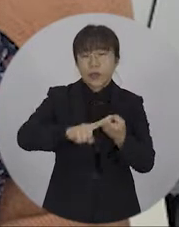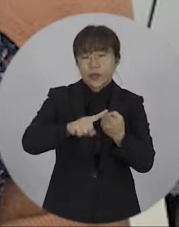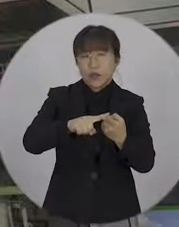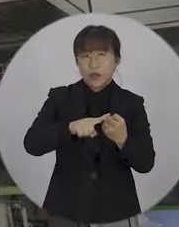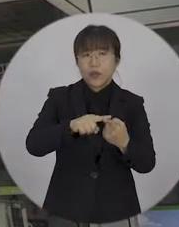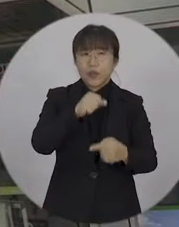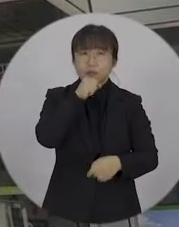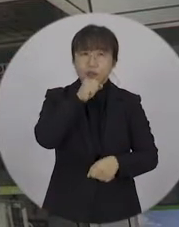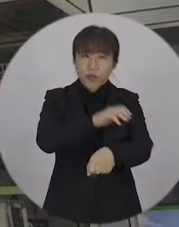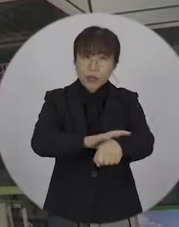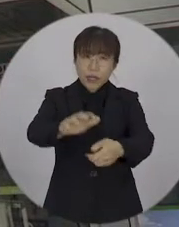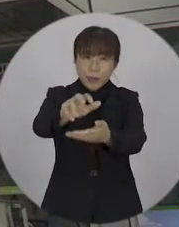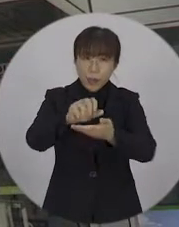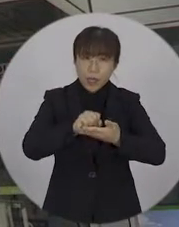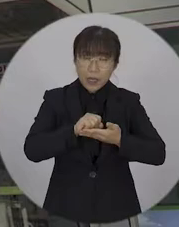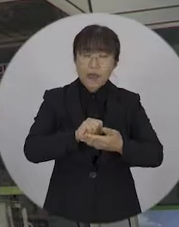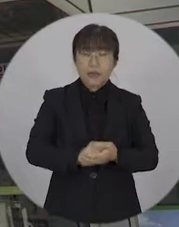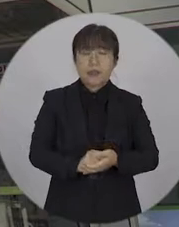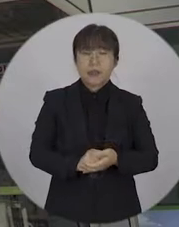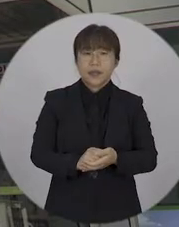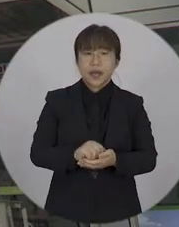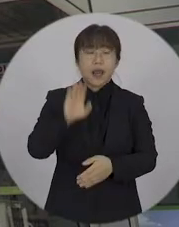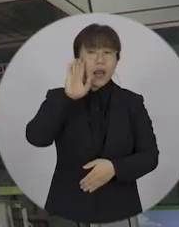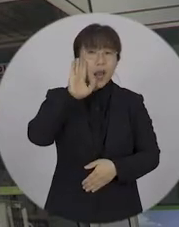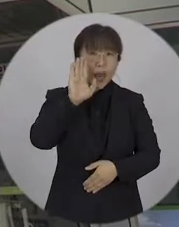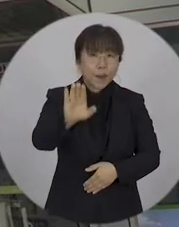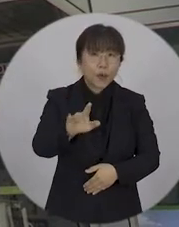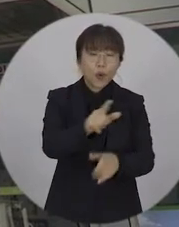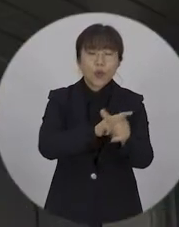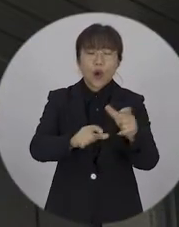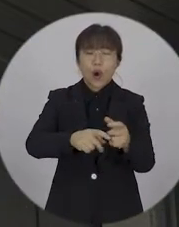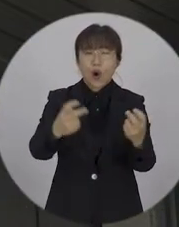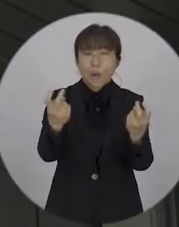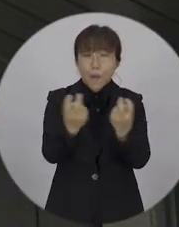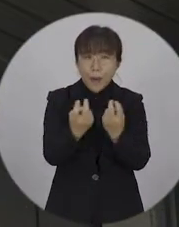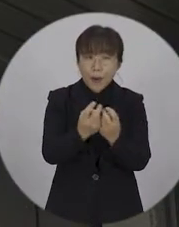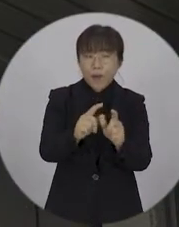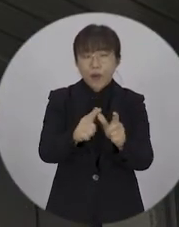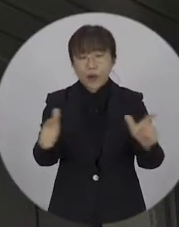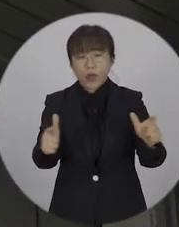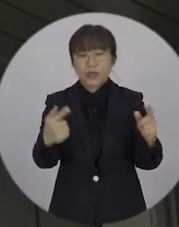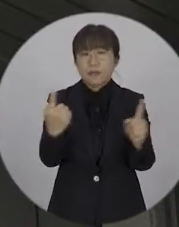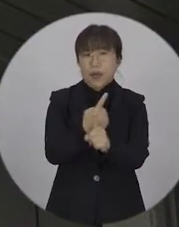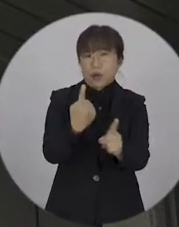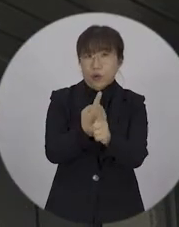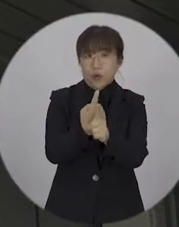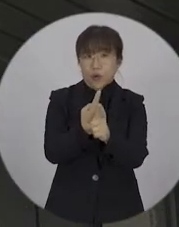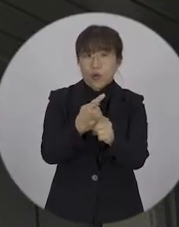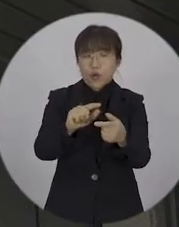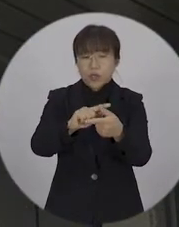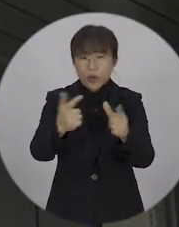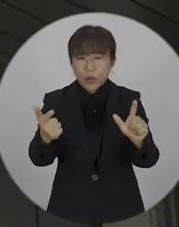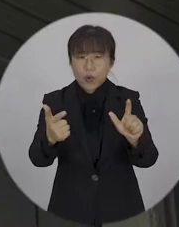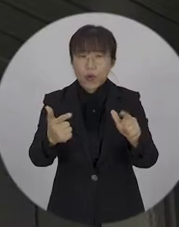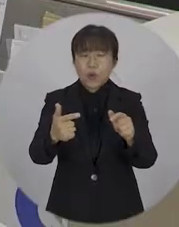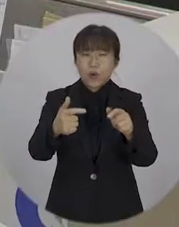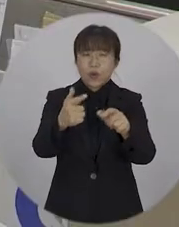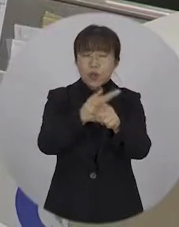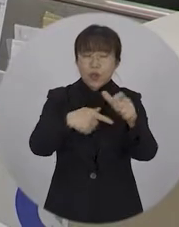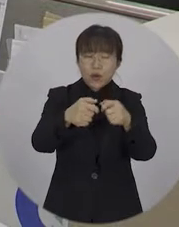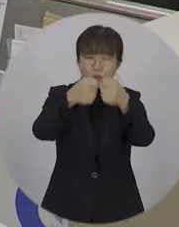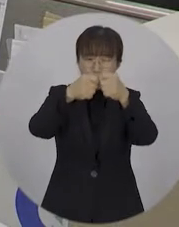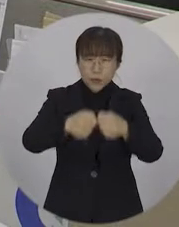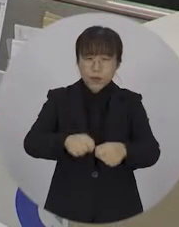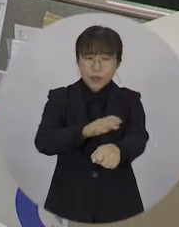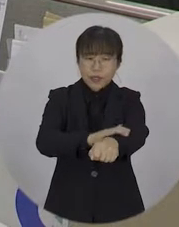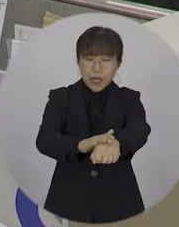받았습니다. 강서구는 이번 성과에 그치지 않고 제도의 운영을 더욱 내실화하고 민간 협력을 통해 더욱